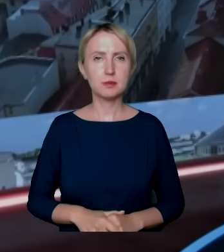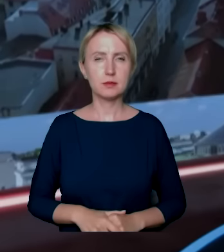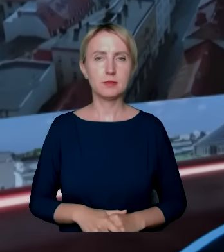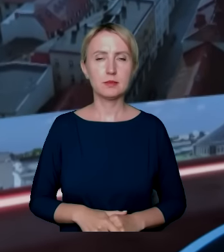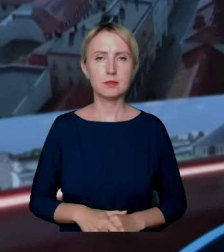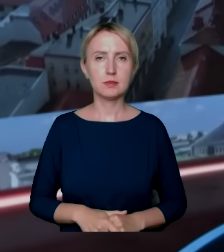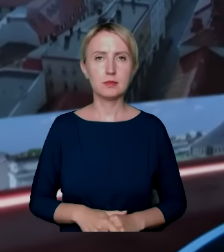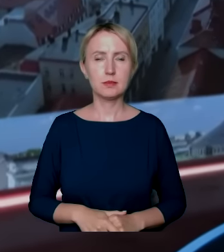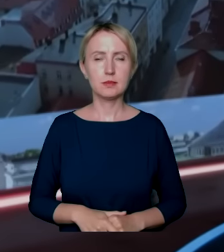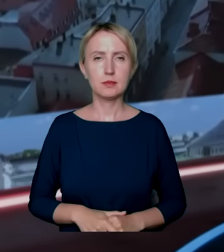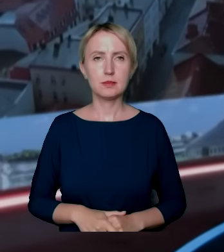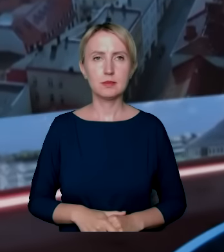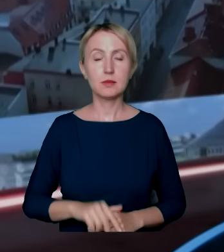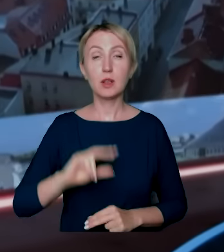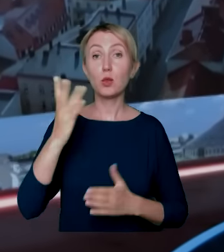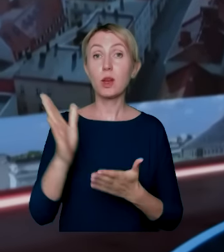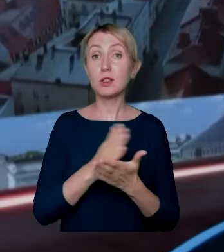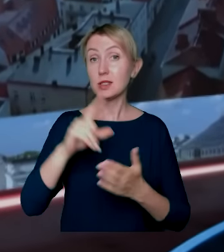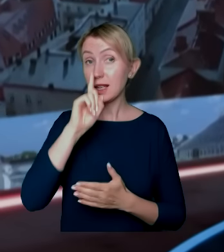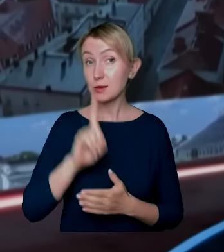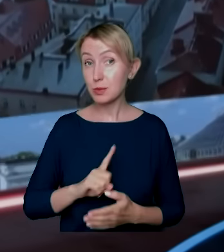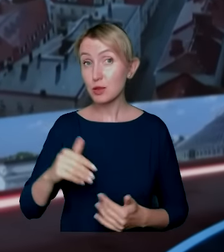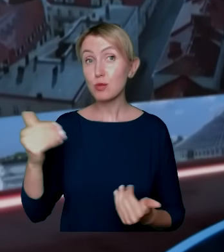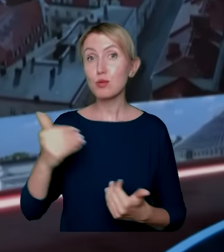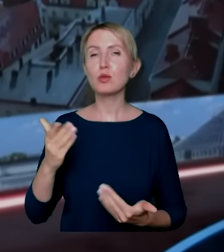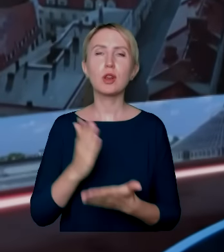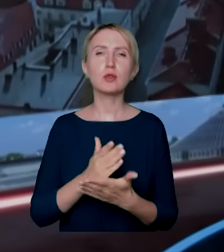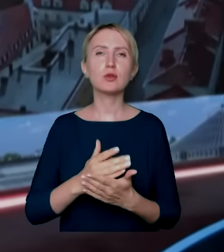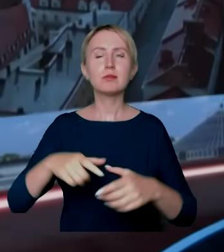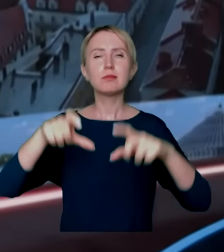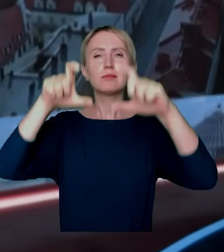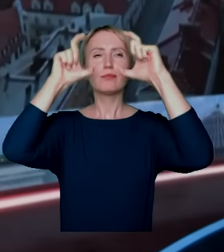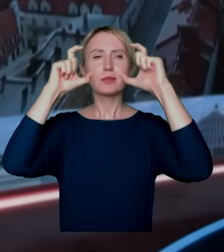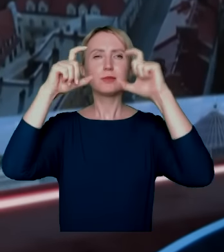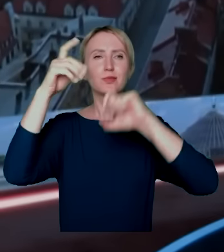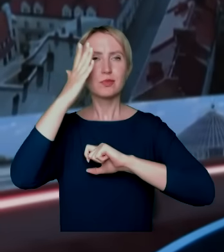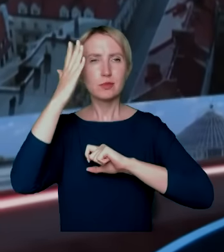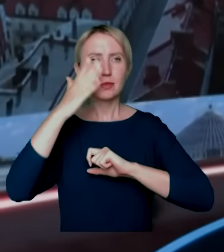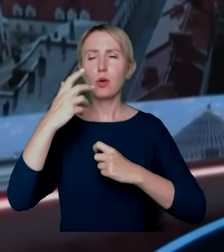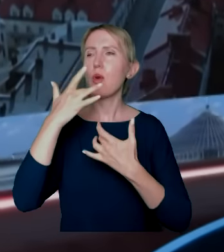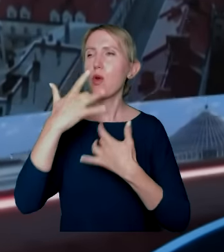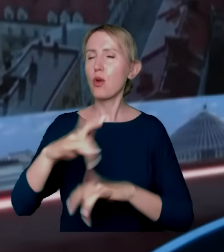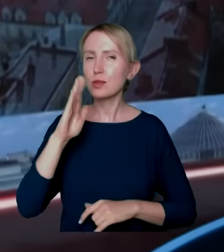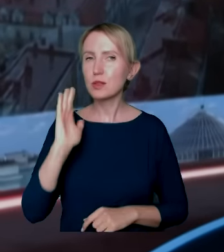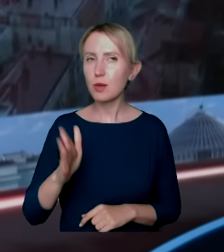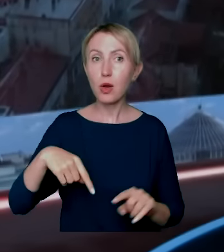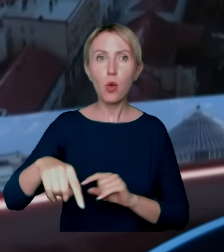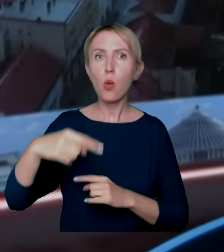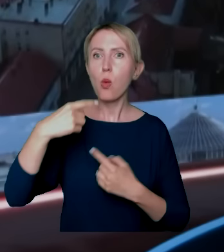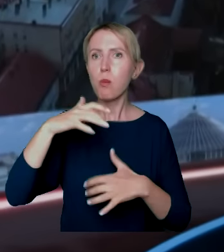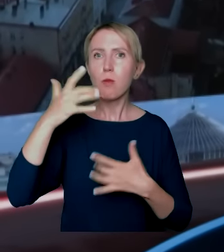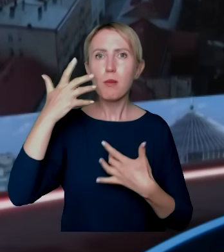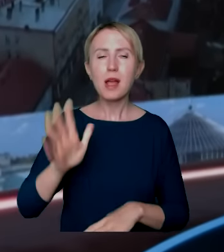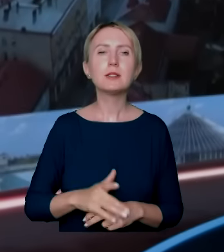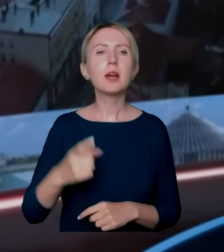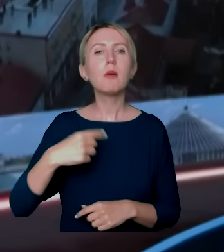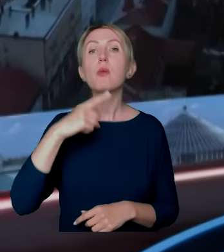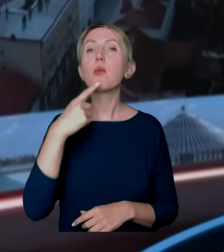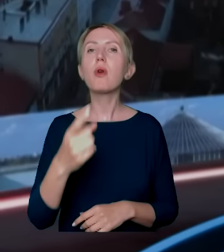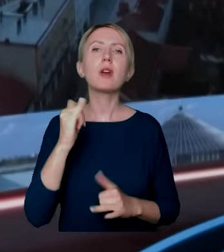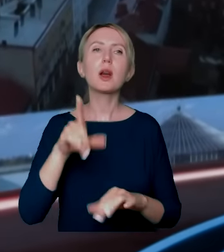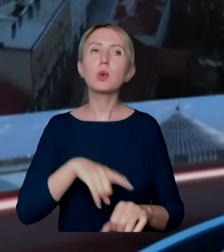Na drugą część ekspresu śmiało można założyć przeciwsłoneczne okulary. Przygrzeje aż miło, bo idą upały. A my powiemy, jak długo z nami